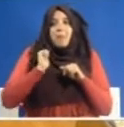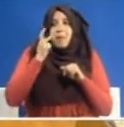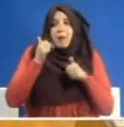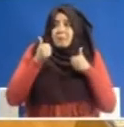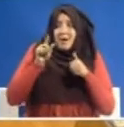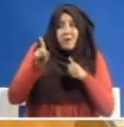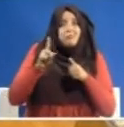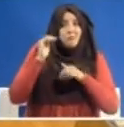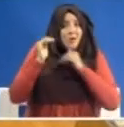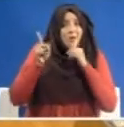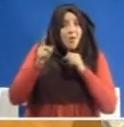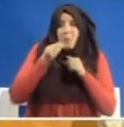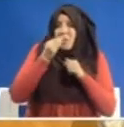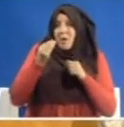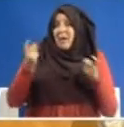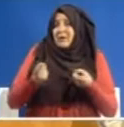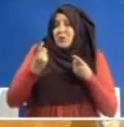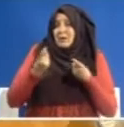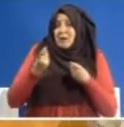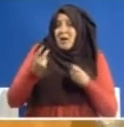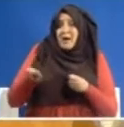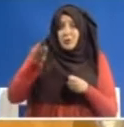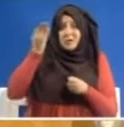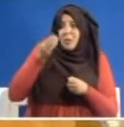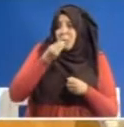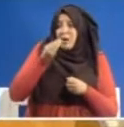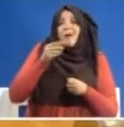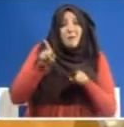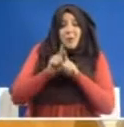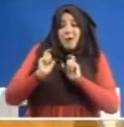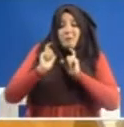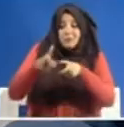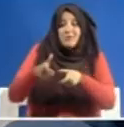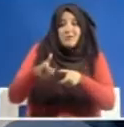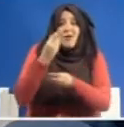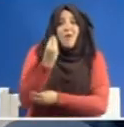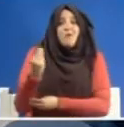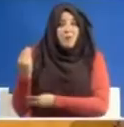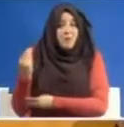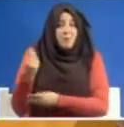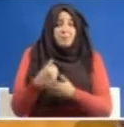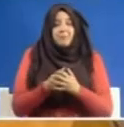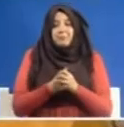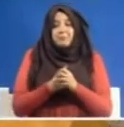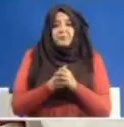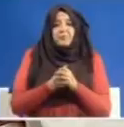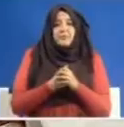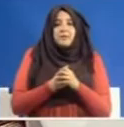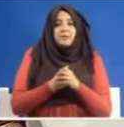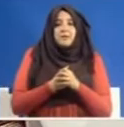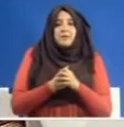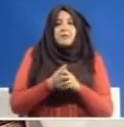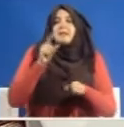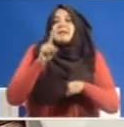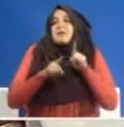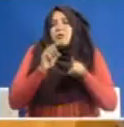أصلا، فهذه تنقل إليه، ممكن تنقل إليه. نعم، قد يتعثر